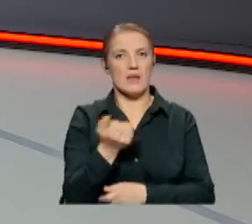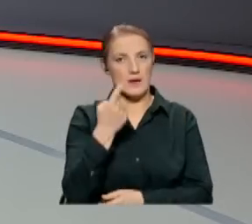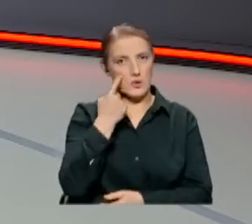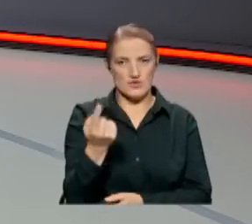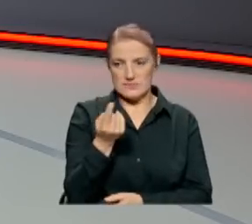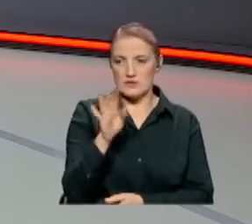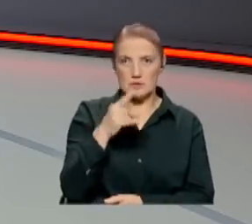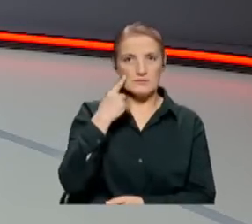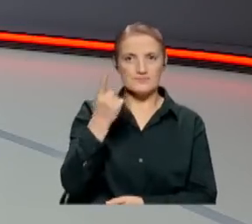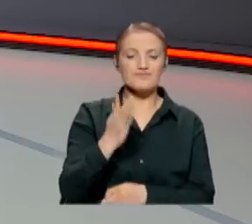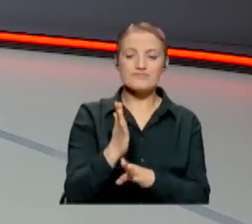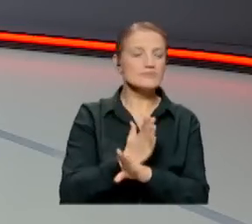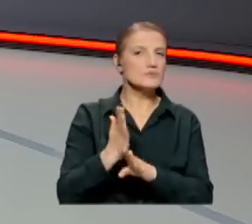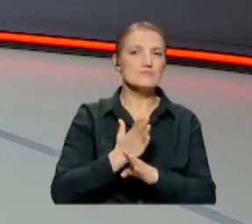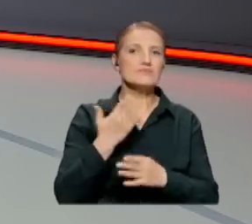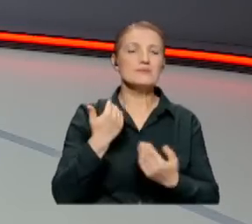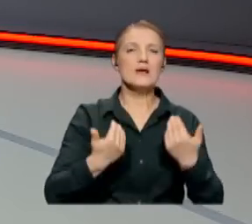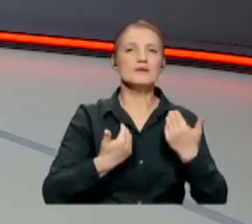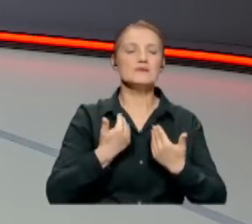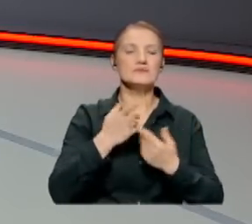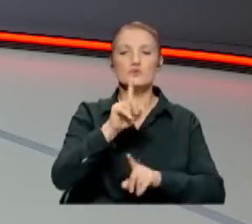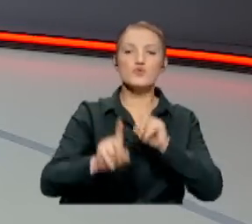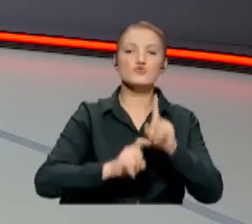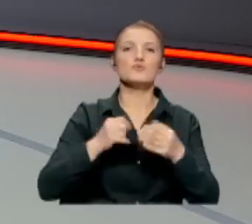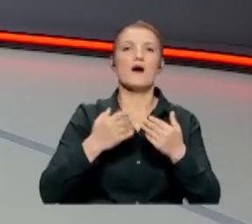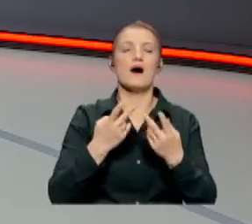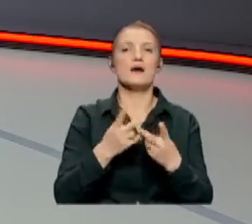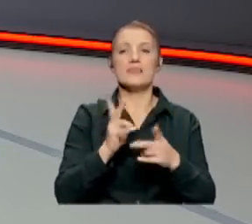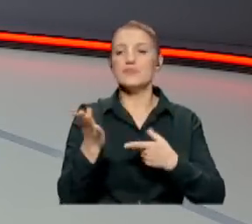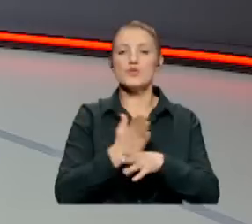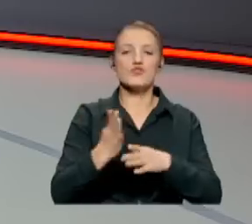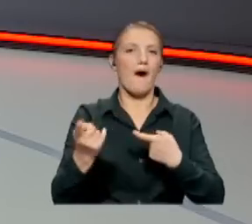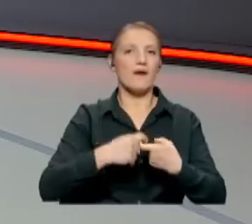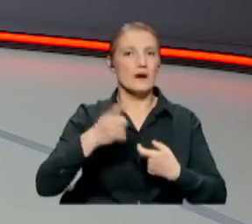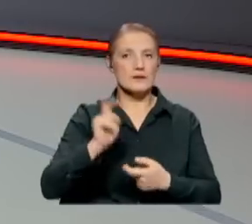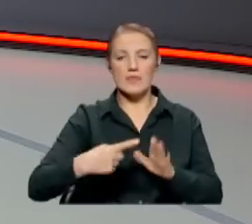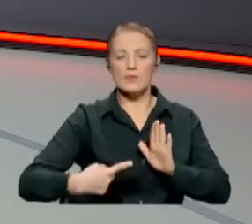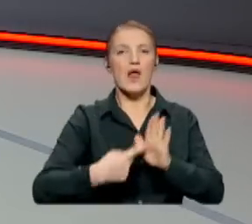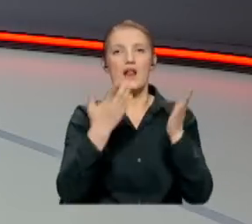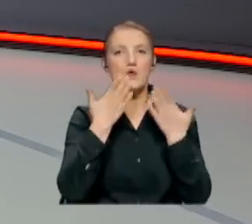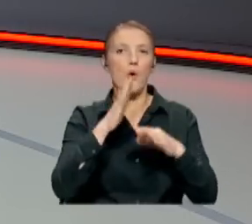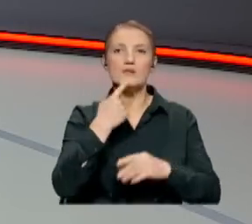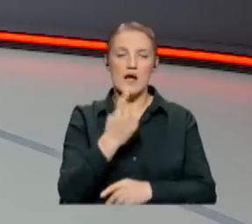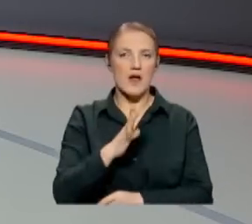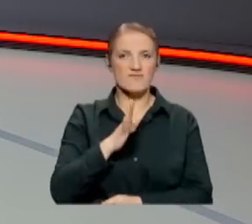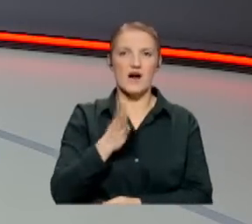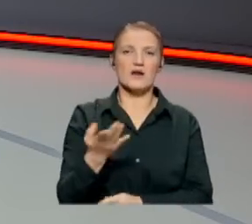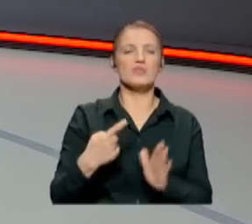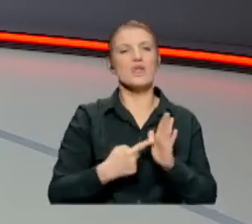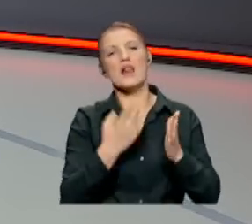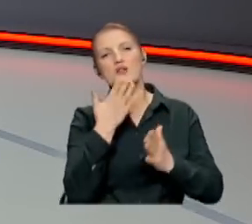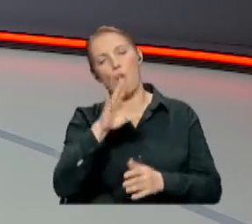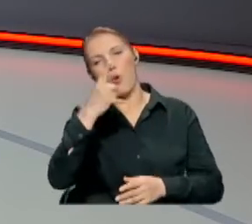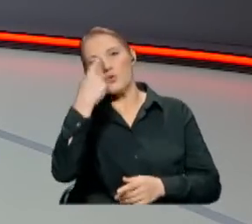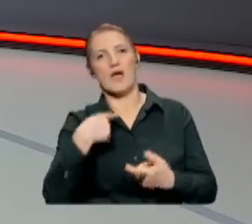göreceğiz ama ya Niye peki yargılanmadı diye soruyoruz zannediyorlar Hayır niye atandı diye soruyoruz delil yok diyenler var falan değil Yok